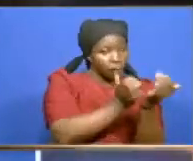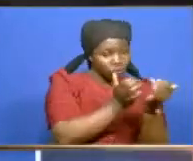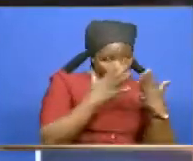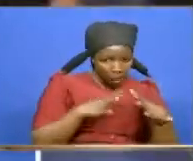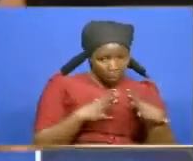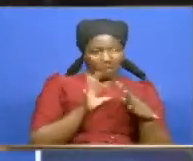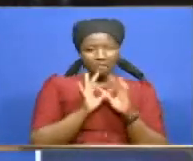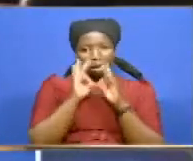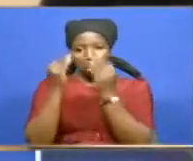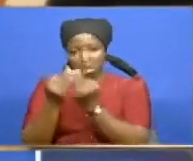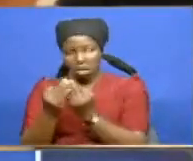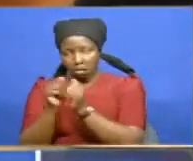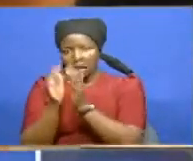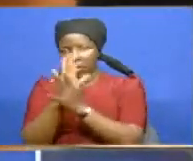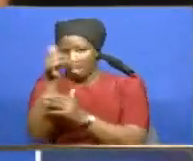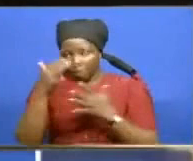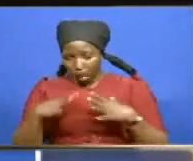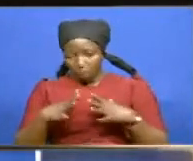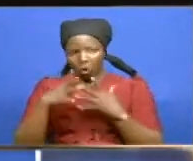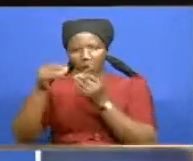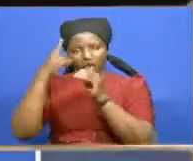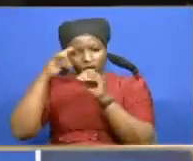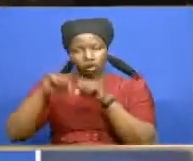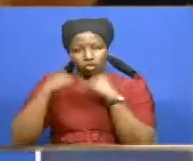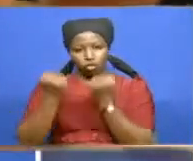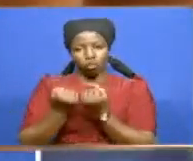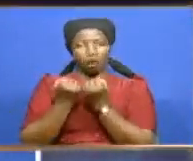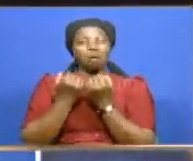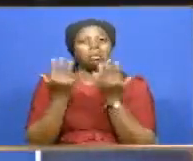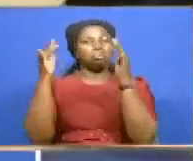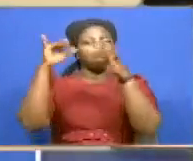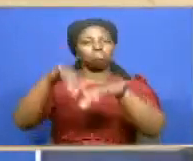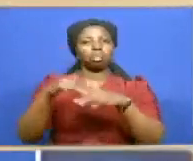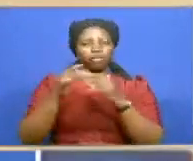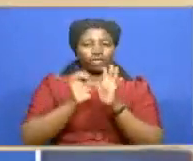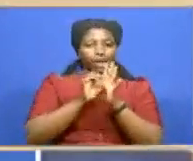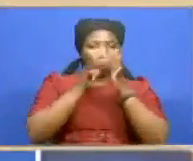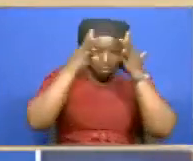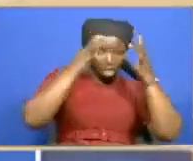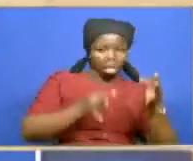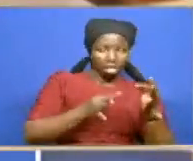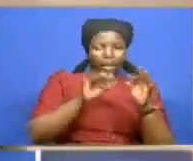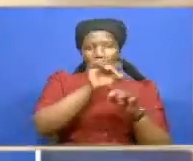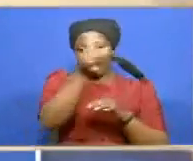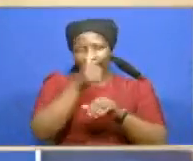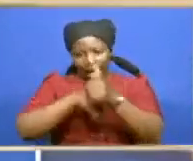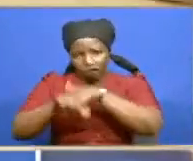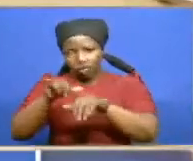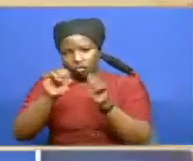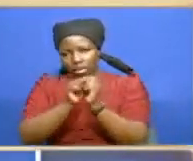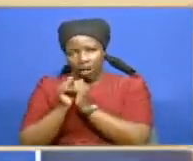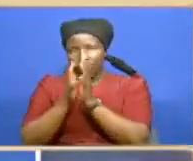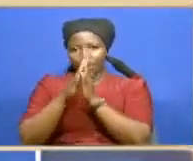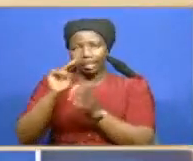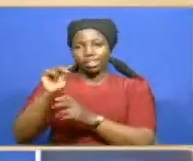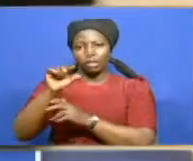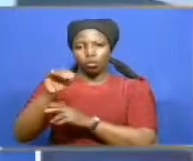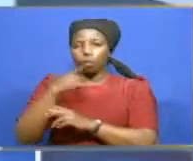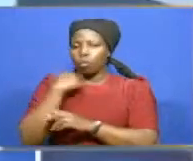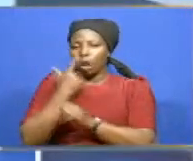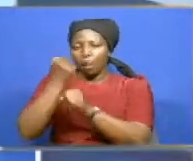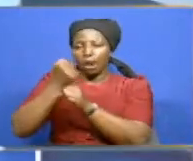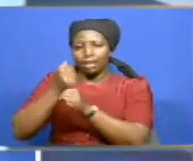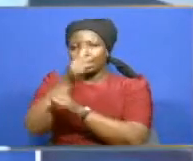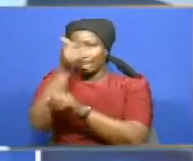kijamii kama vile harusi na shughuli nyingine, na pia mashirika ya kibinadamu yanayotekeleza shughuli zao nje ya miji mikubwa.